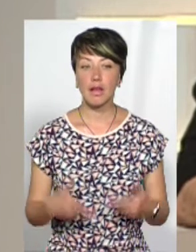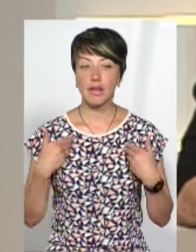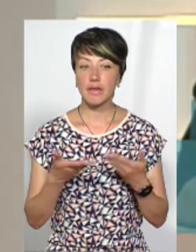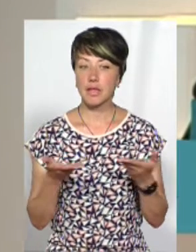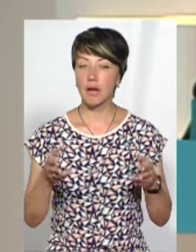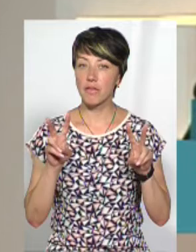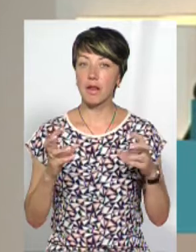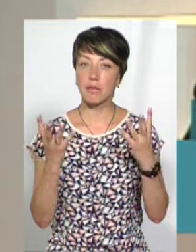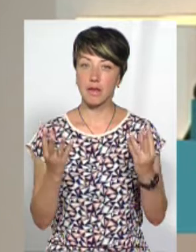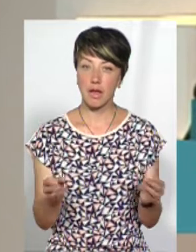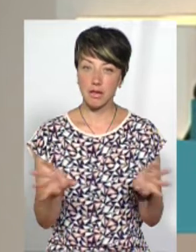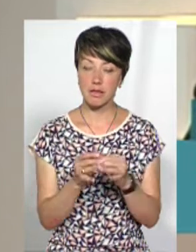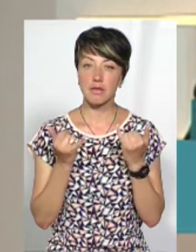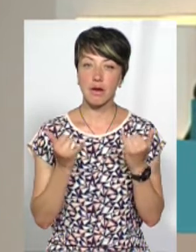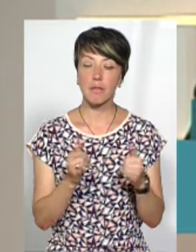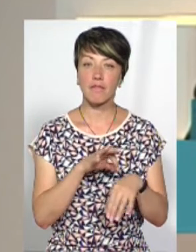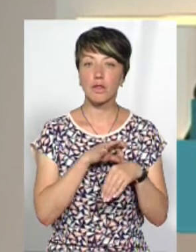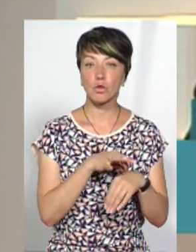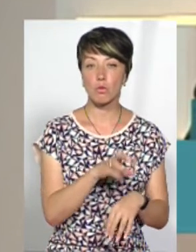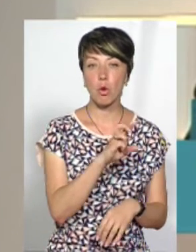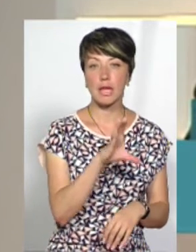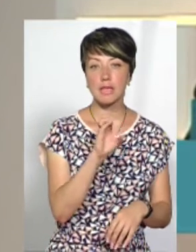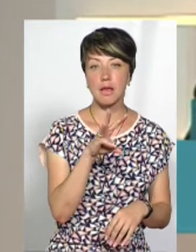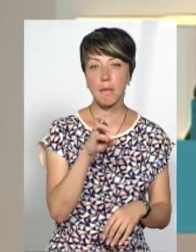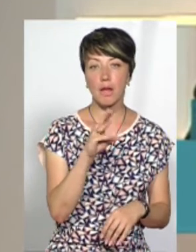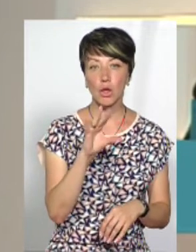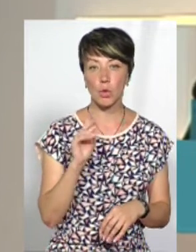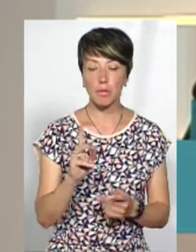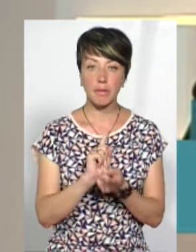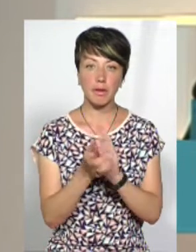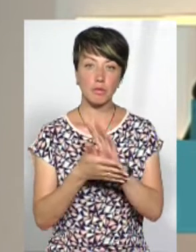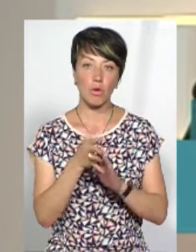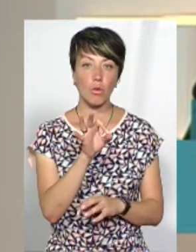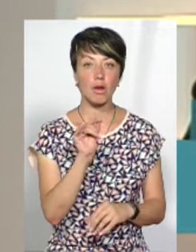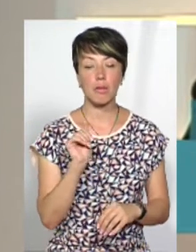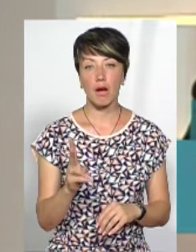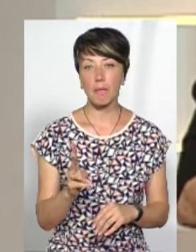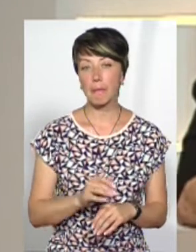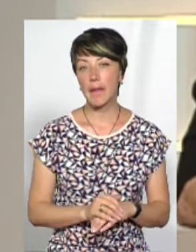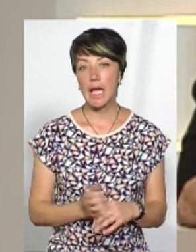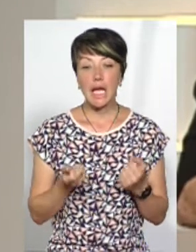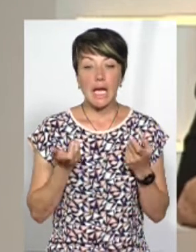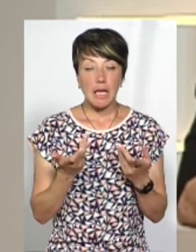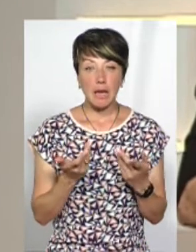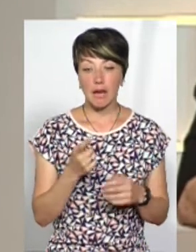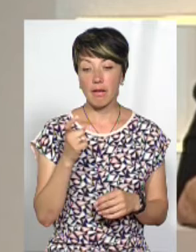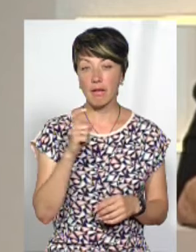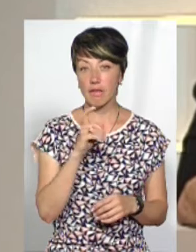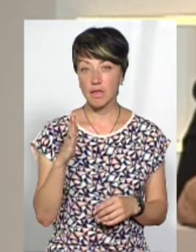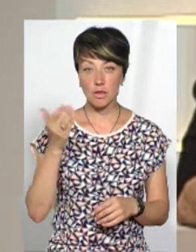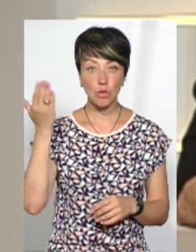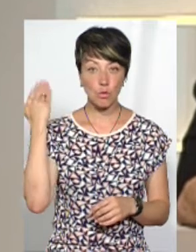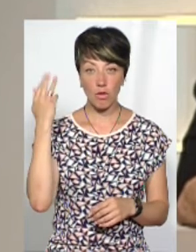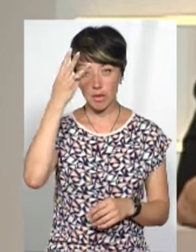Вітаємо у темі дня. З вами Богдан Семенюк, а на жестову мову перекладає Ольга Рибак. Буквально кілька хвилин тому в